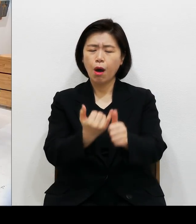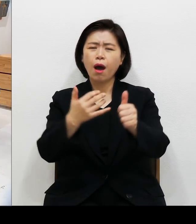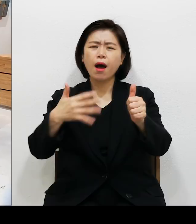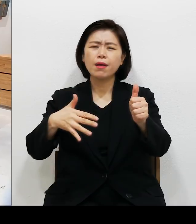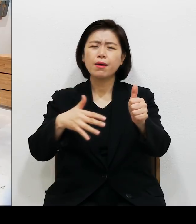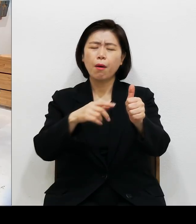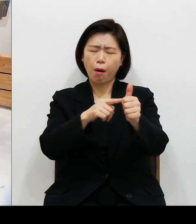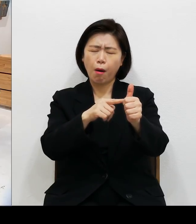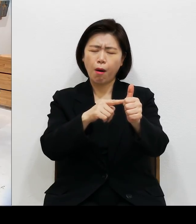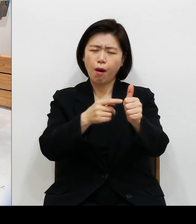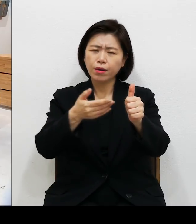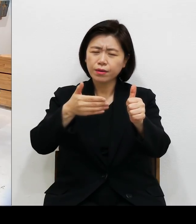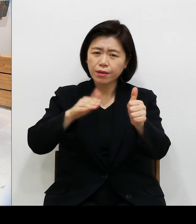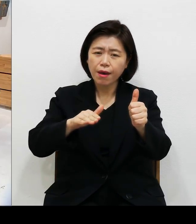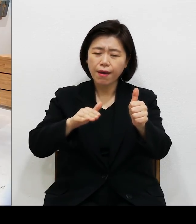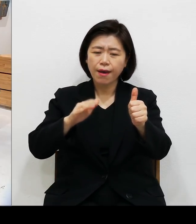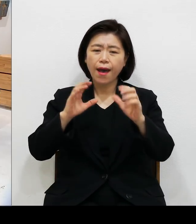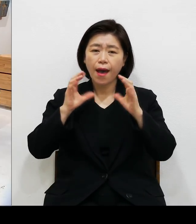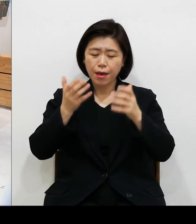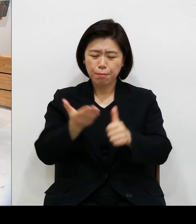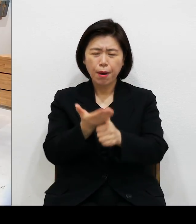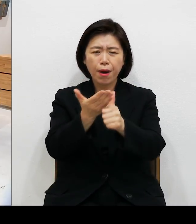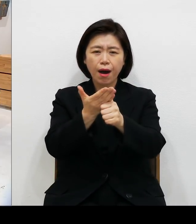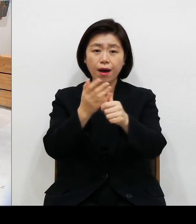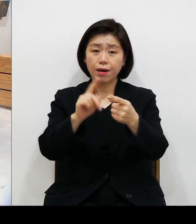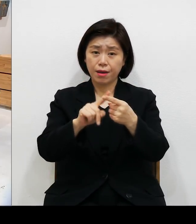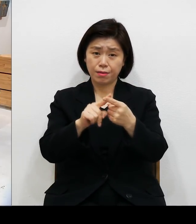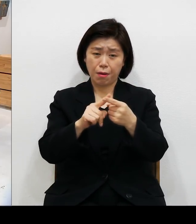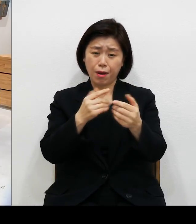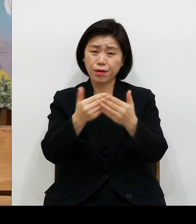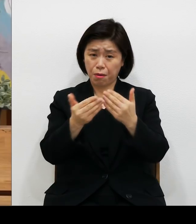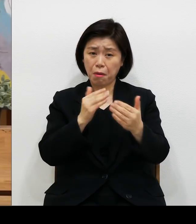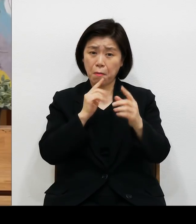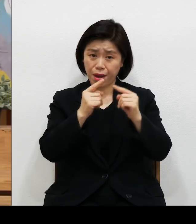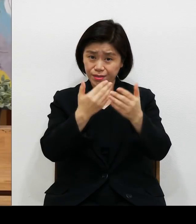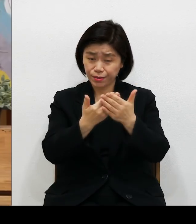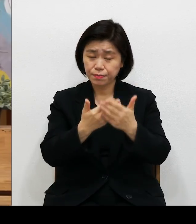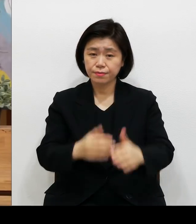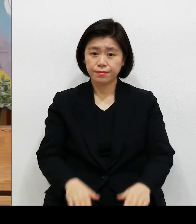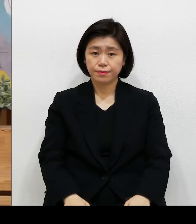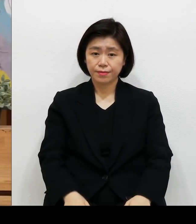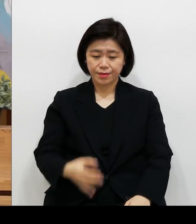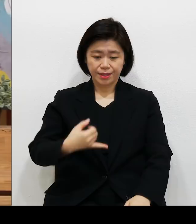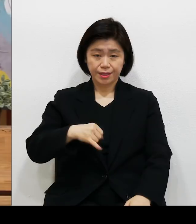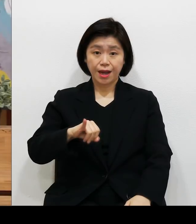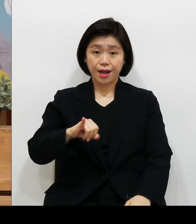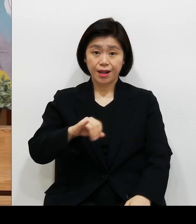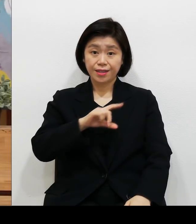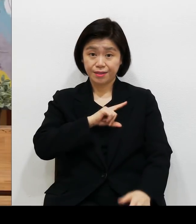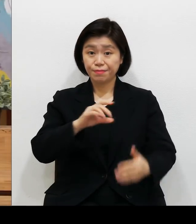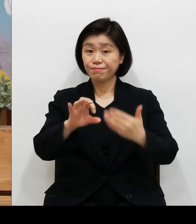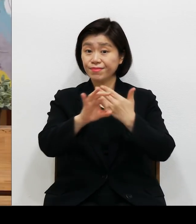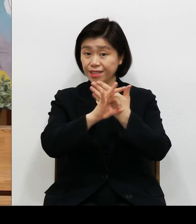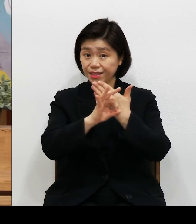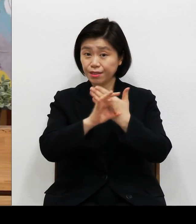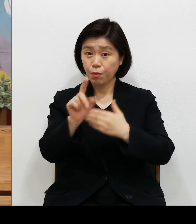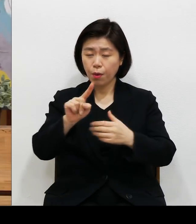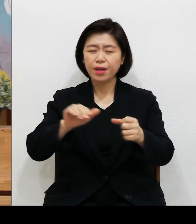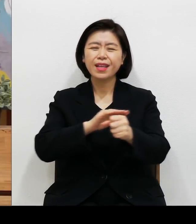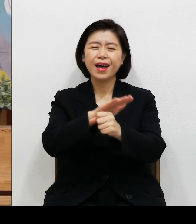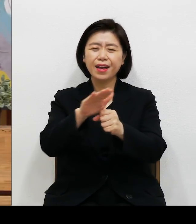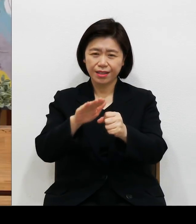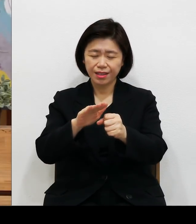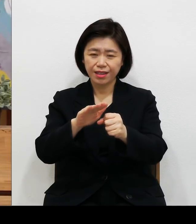이렇게 홀로 아이를 키워 오셨는데 오늘 그 이야기를 한번 좀 나눠볼게요. 네. 일단 우리가 사랑이라고 이름을 부를게요. 네네. 예, 우리